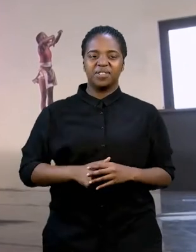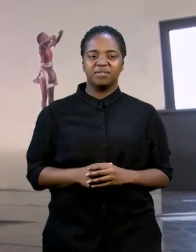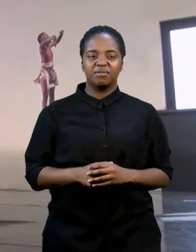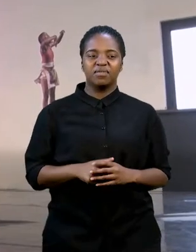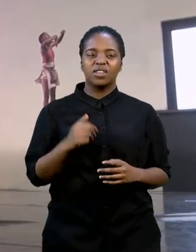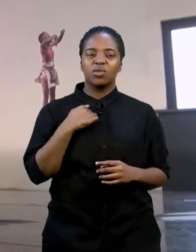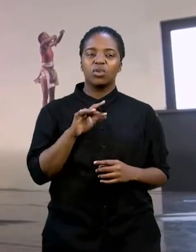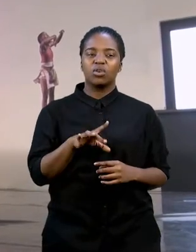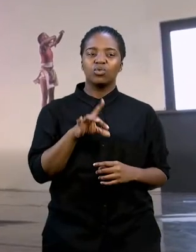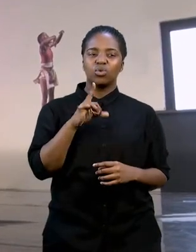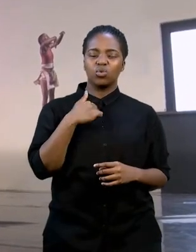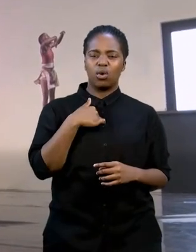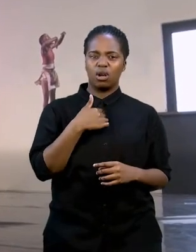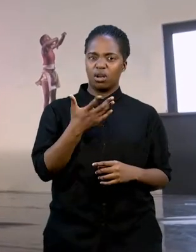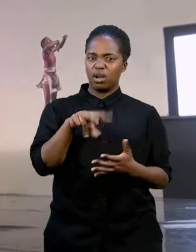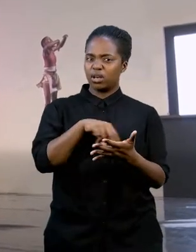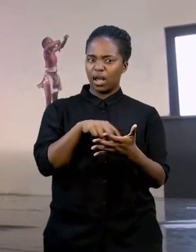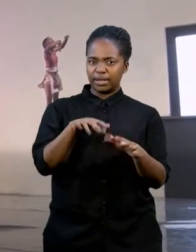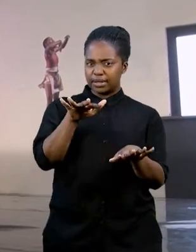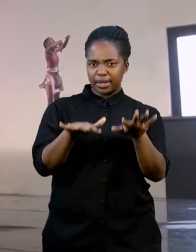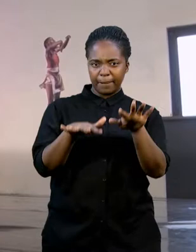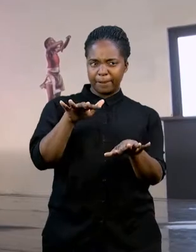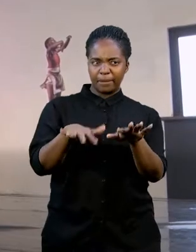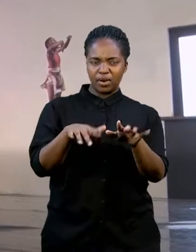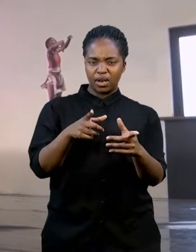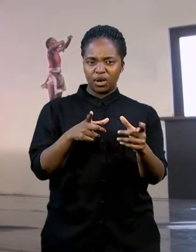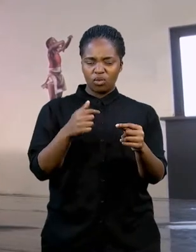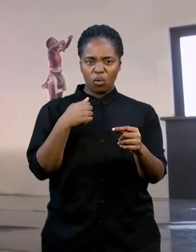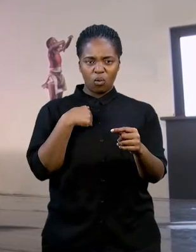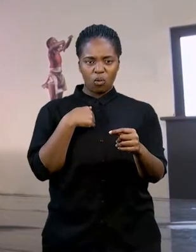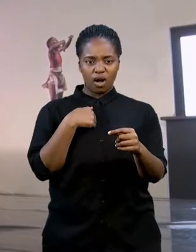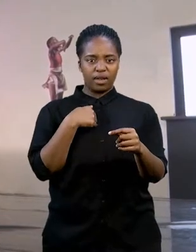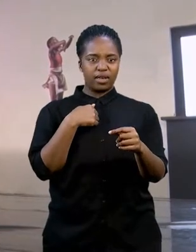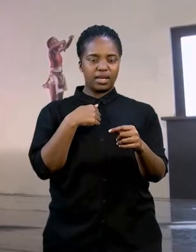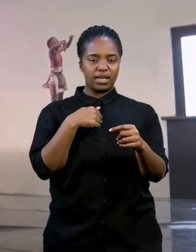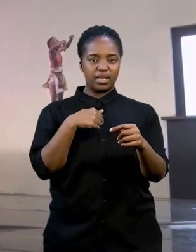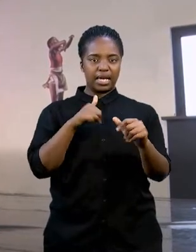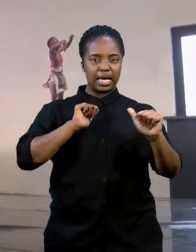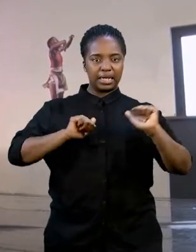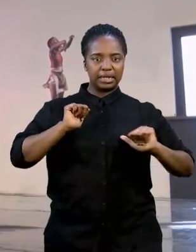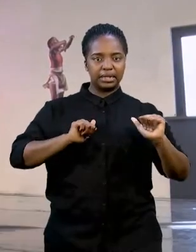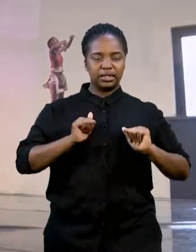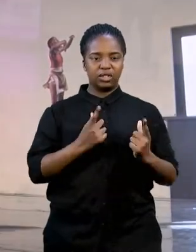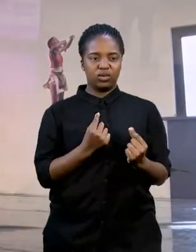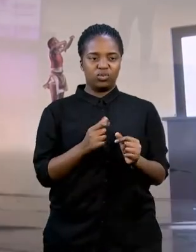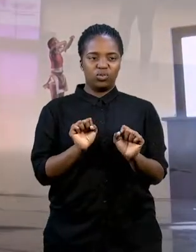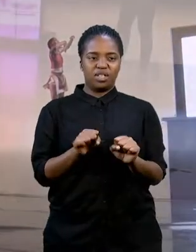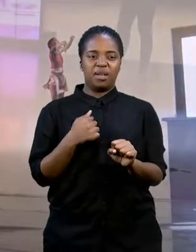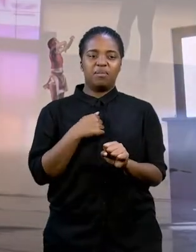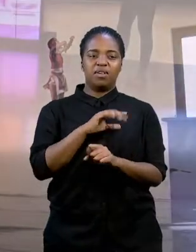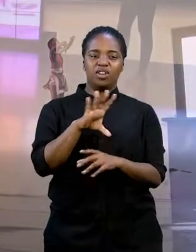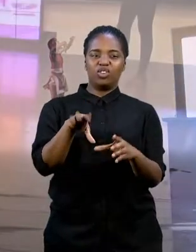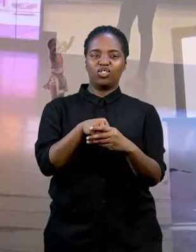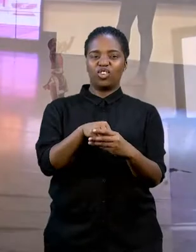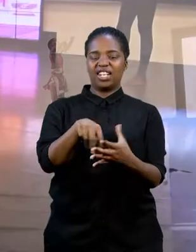Loko ni ta tivisiwa hi ku cina ni vona ku a kambe leyi a yi le kule na physiotherapy ni dyondza